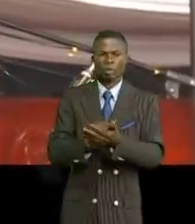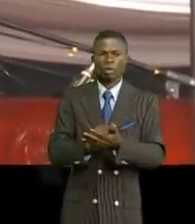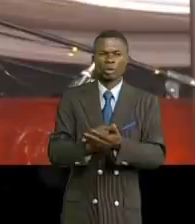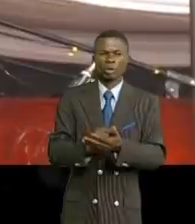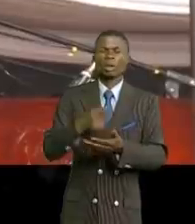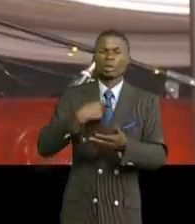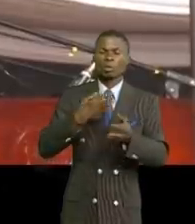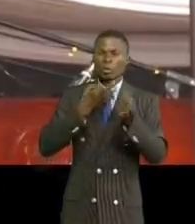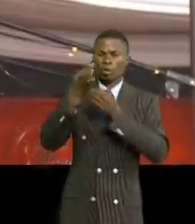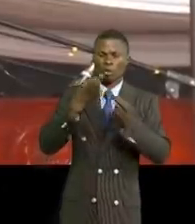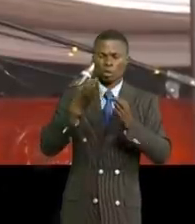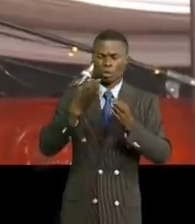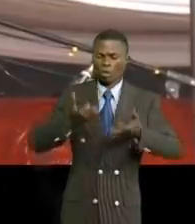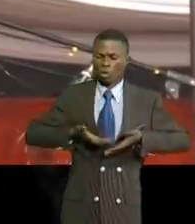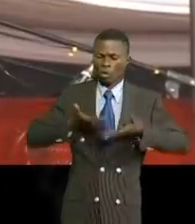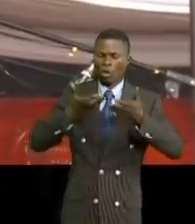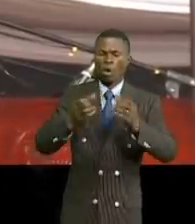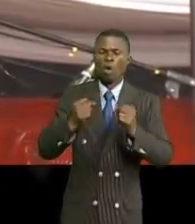l'appel aux